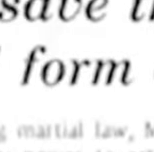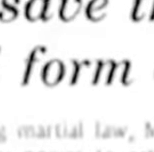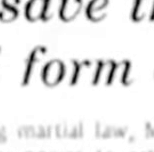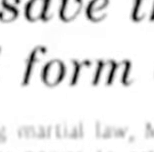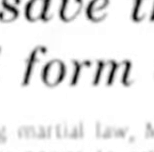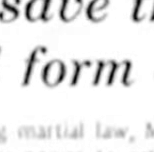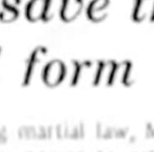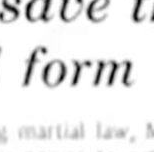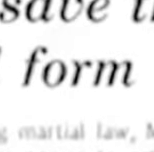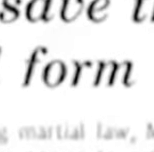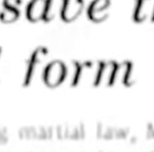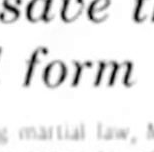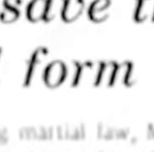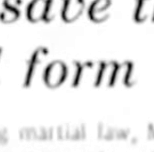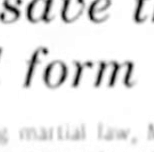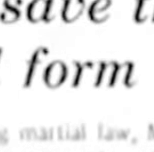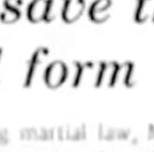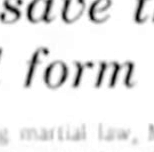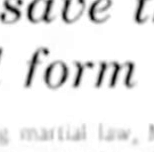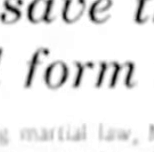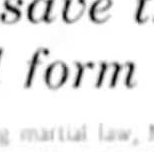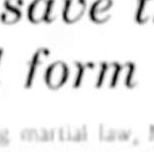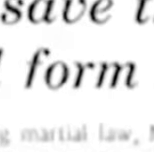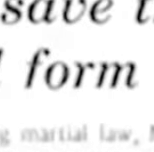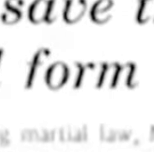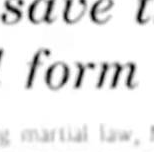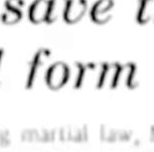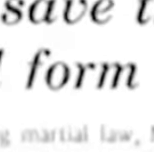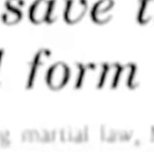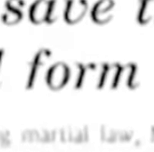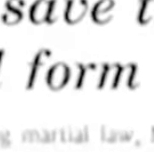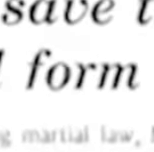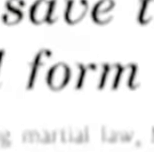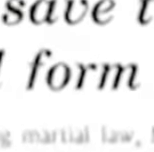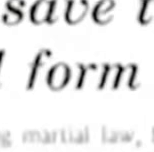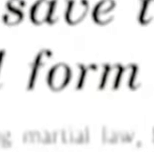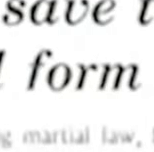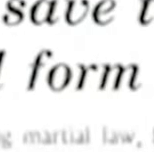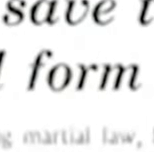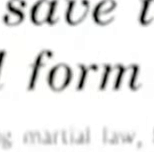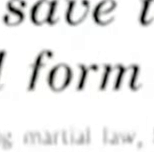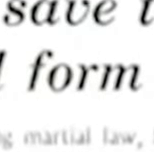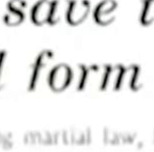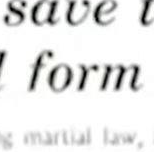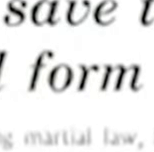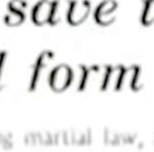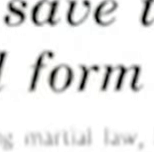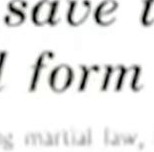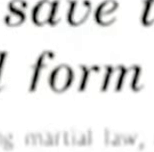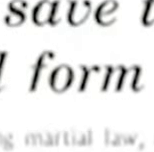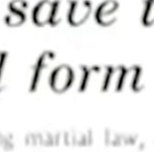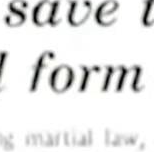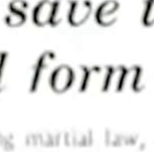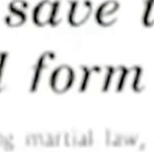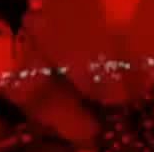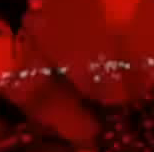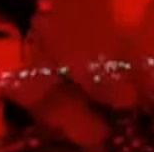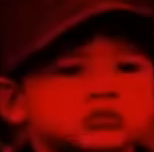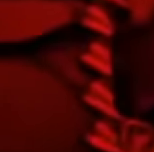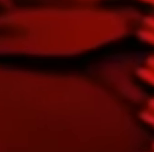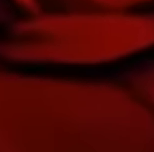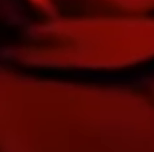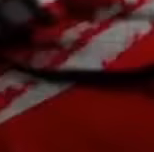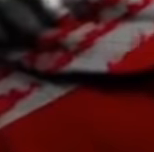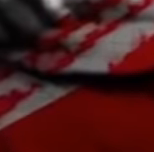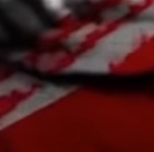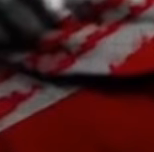us an idea already of his own political outlook. Tinakot